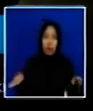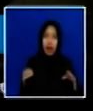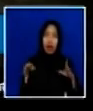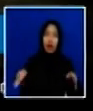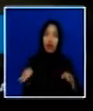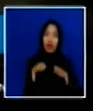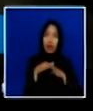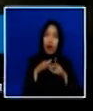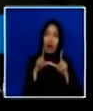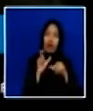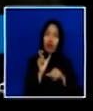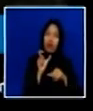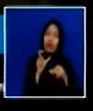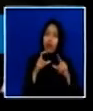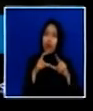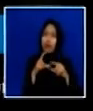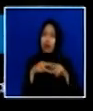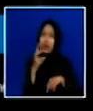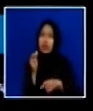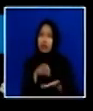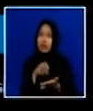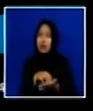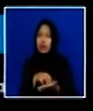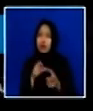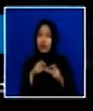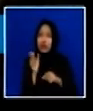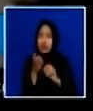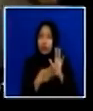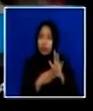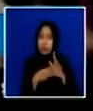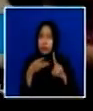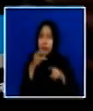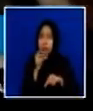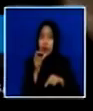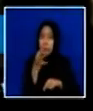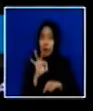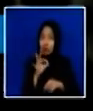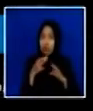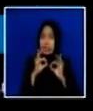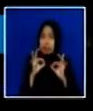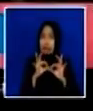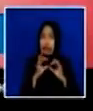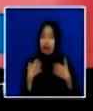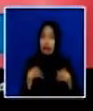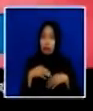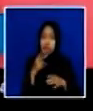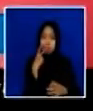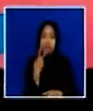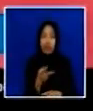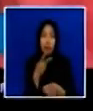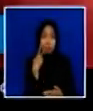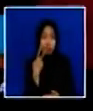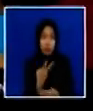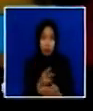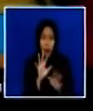Wijaya di desa pringgo Wirawan Kecamatan sumberbaru Jember di rumah kedua tersangka polisi menemukan barang bukti ras